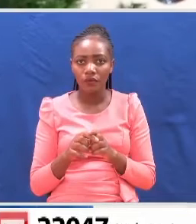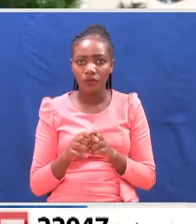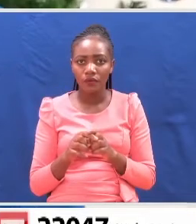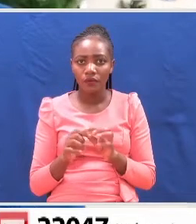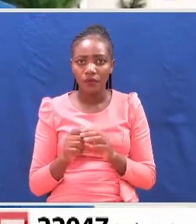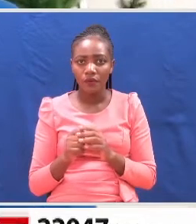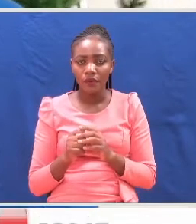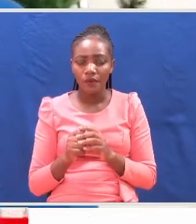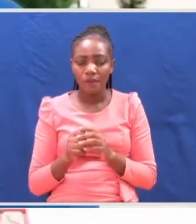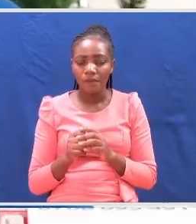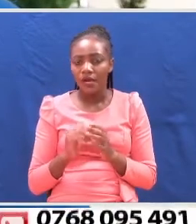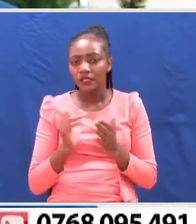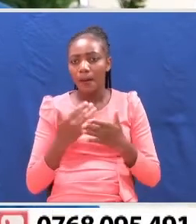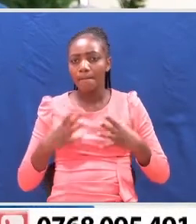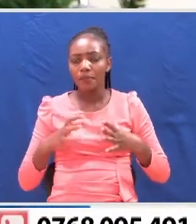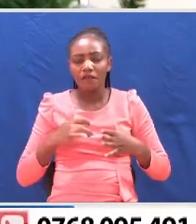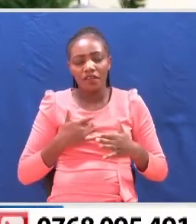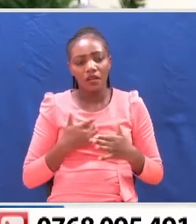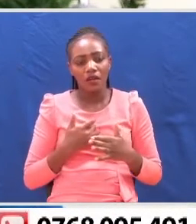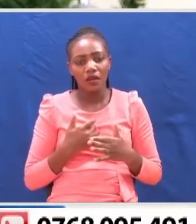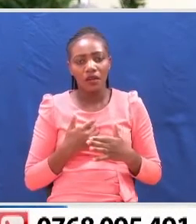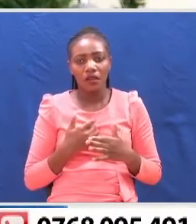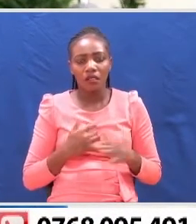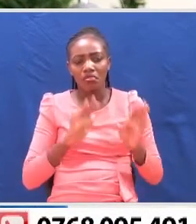anafikiria yeye ndiye anaweza ndio bora. Kwa hivyo mimi najua